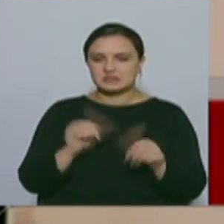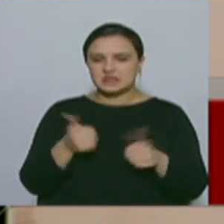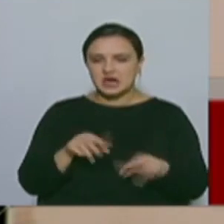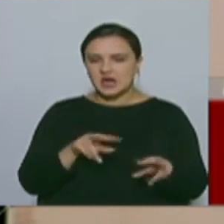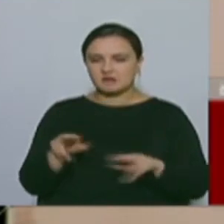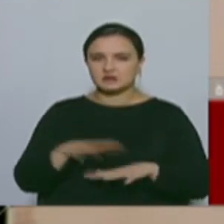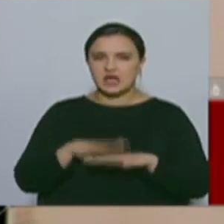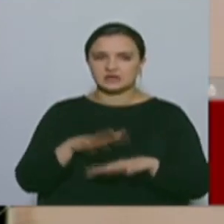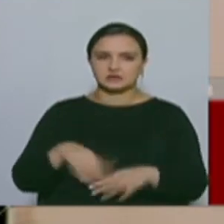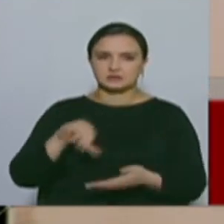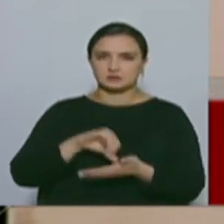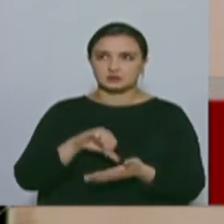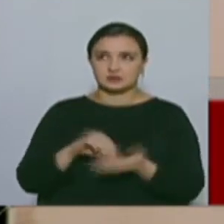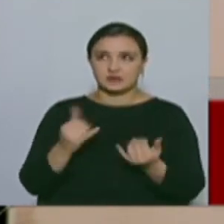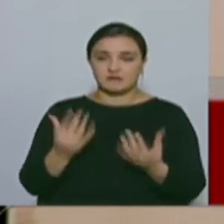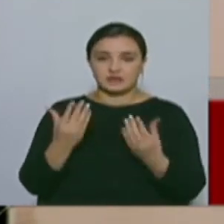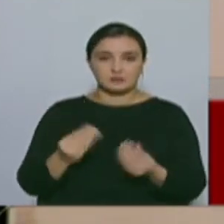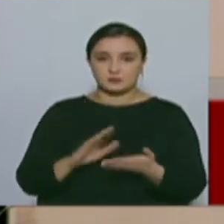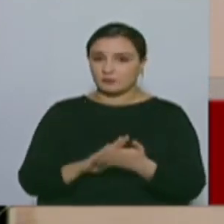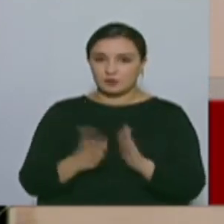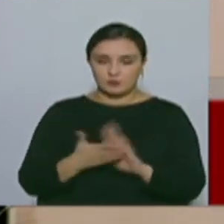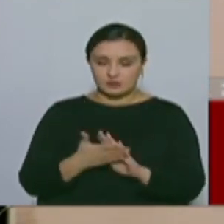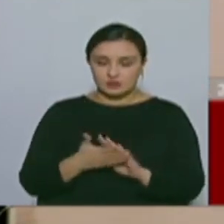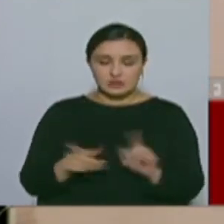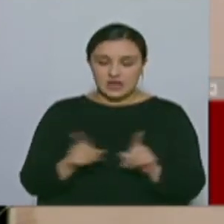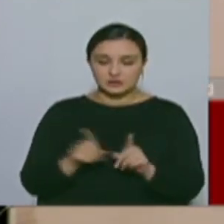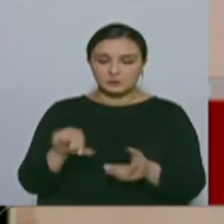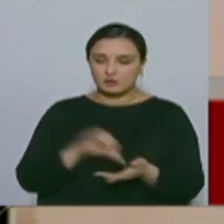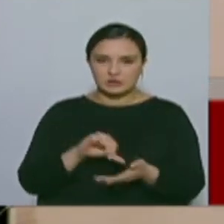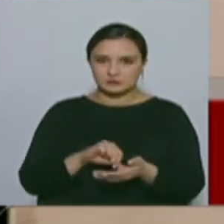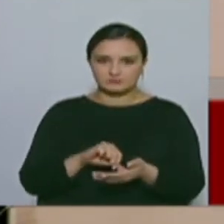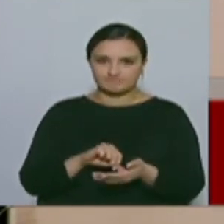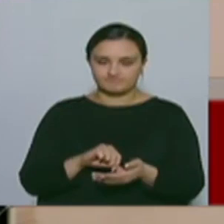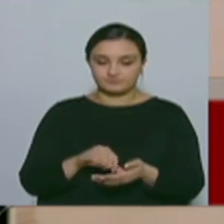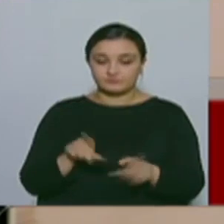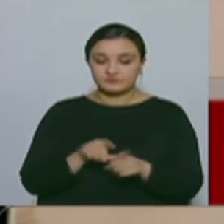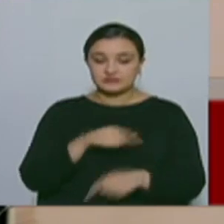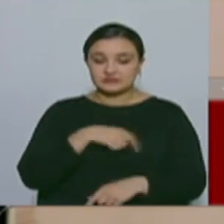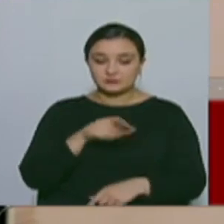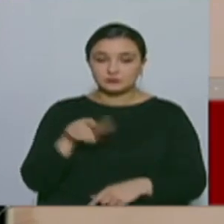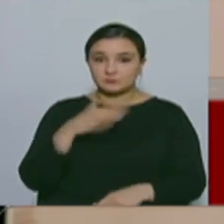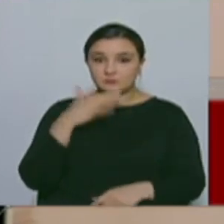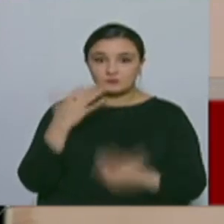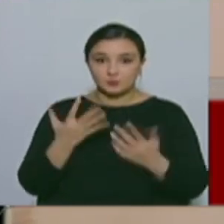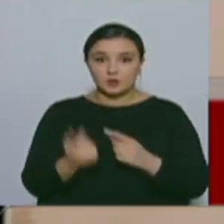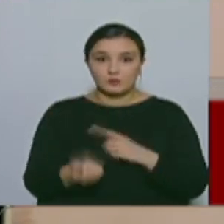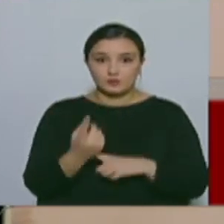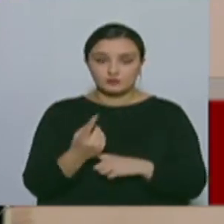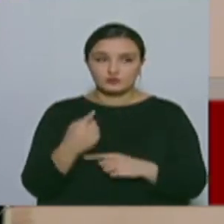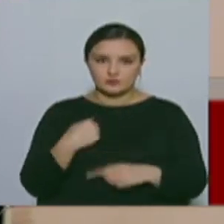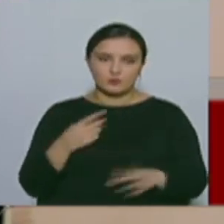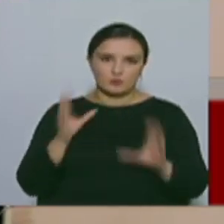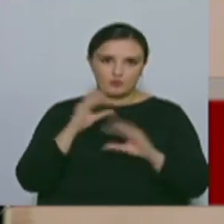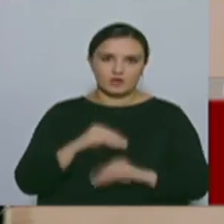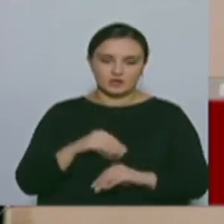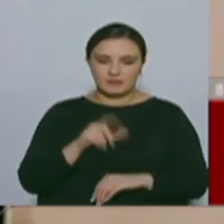საპროტესტო აქციებში, რომელიც მithumetes აი დღევანდელ ვითარებაში ხდება, ამაში მონაწილეობა. და თუ ისეთი დეპუტატები ბევრი აღმოჩნდებიან, მაშინ ჩვენ